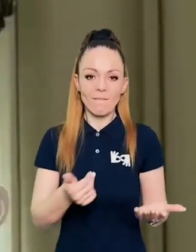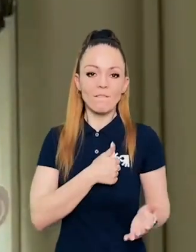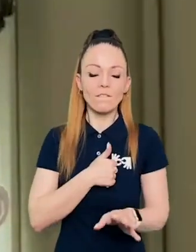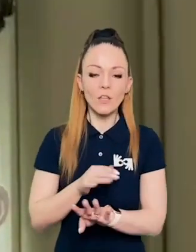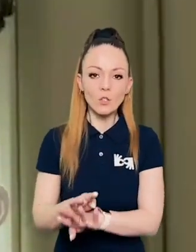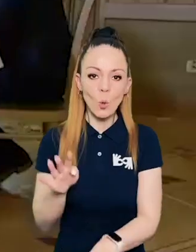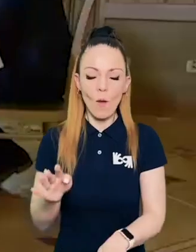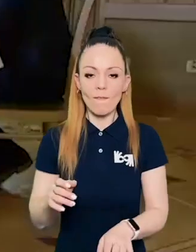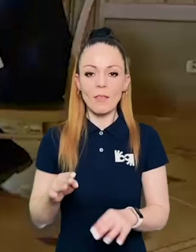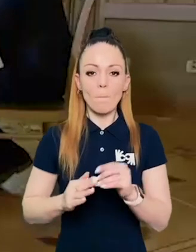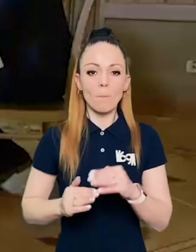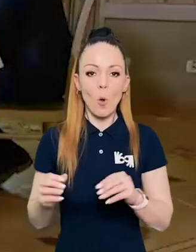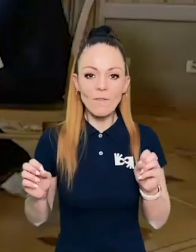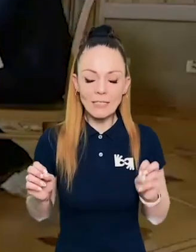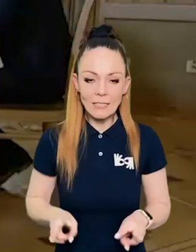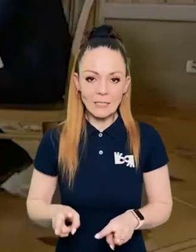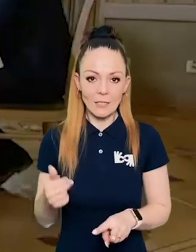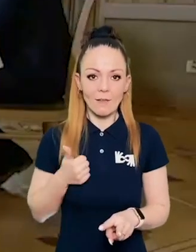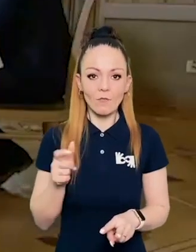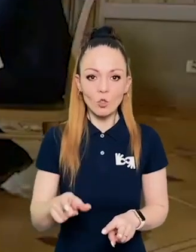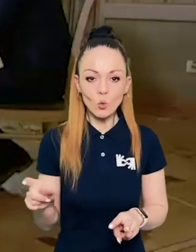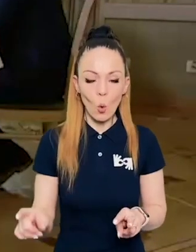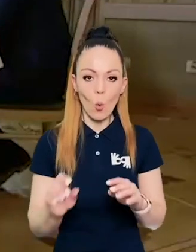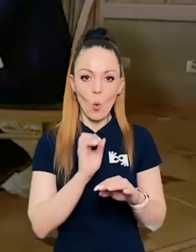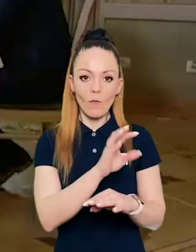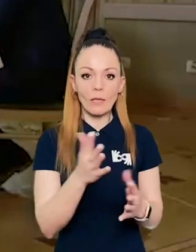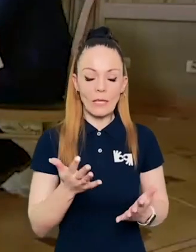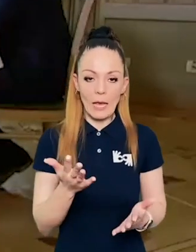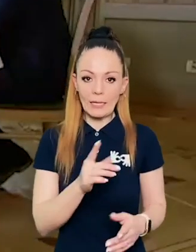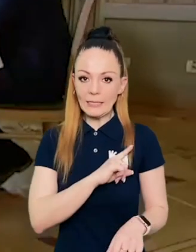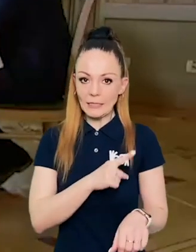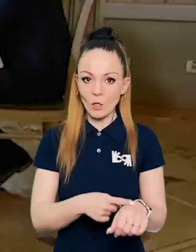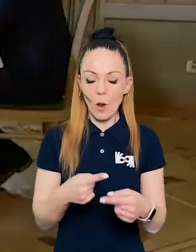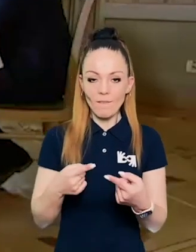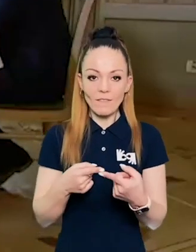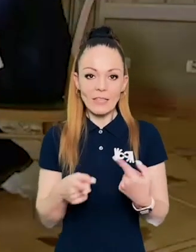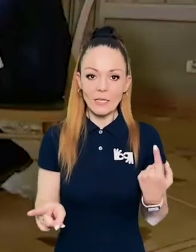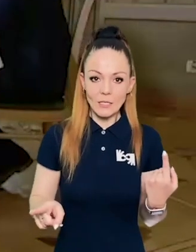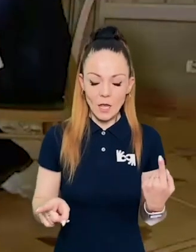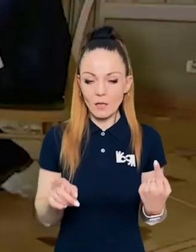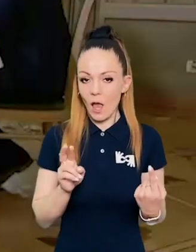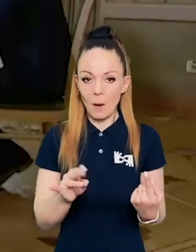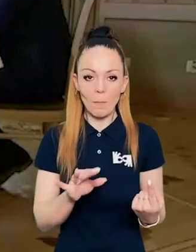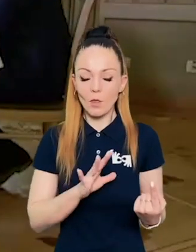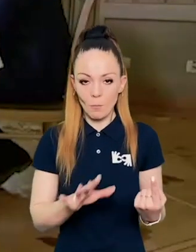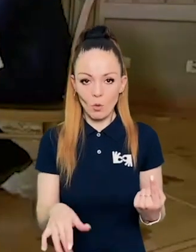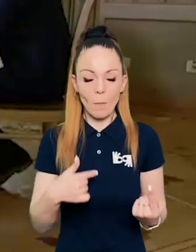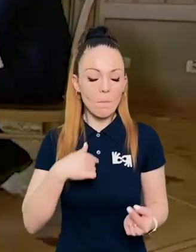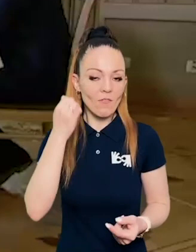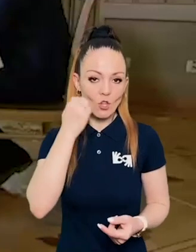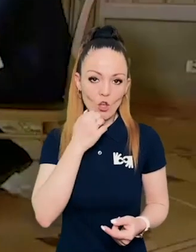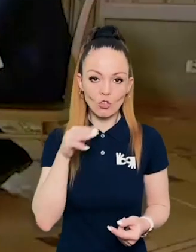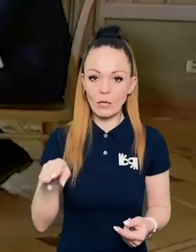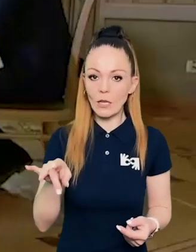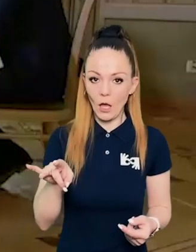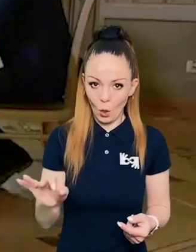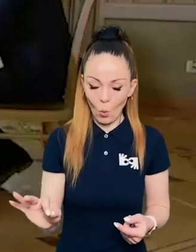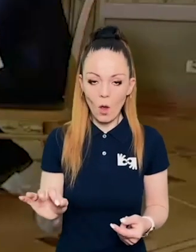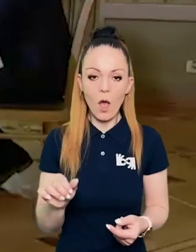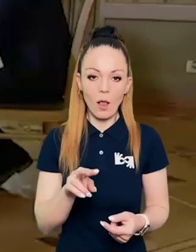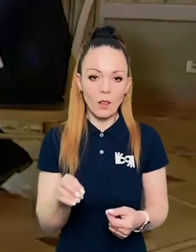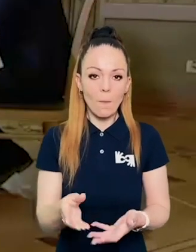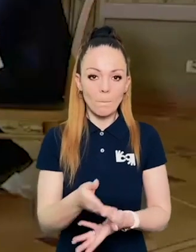техніка, БМП, тощо, військові, найголовніше, професійні кадрові військові, які сильно відрізняються, як би то не було.